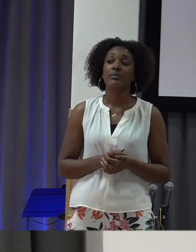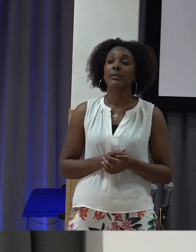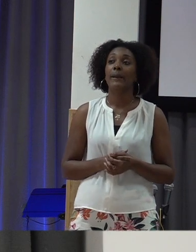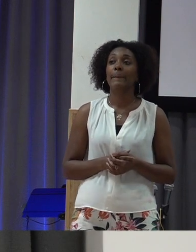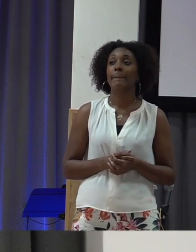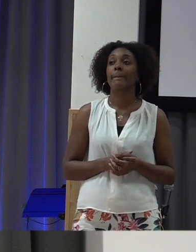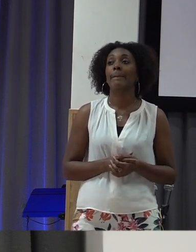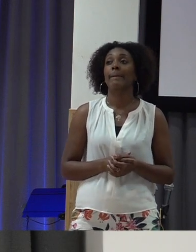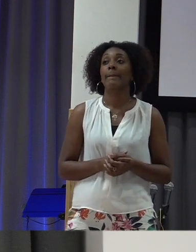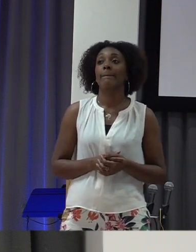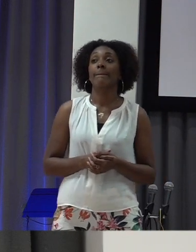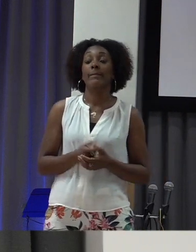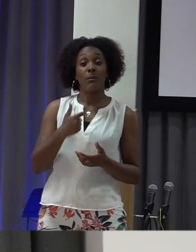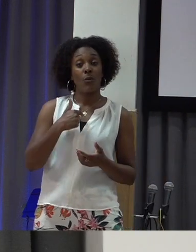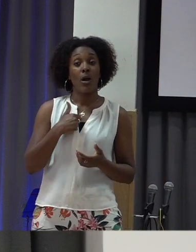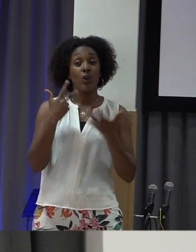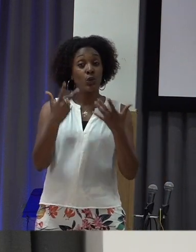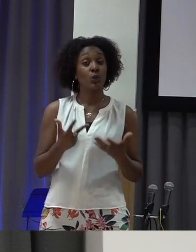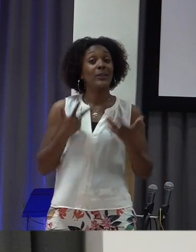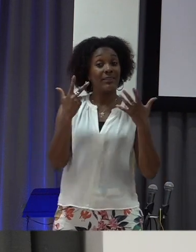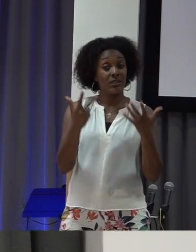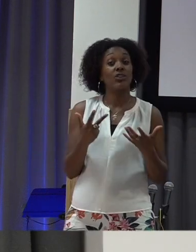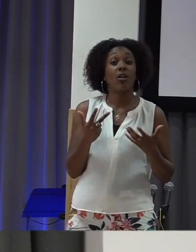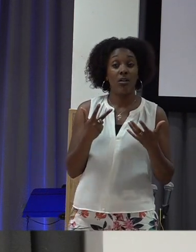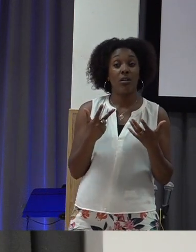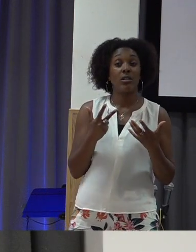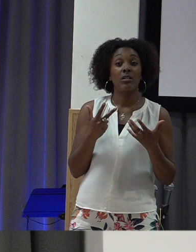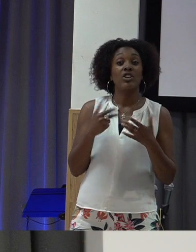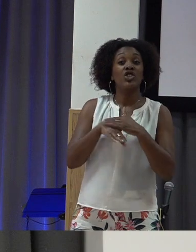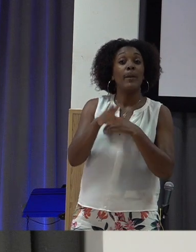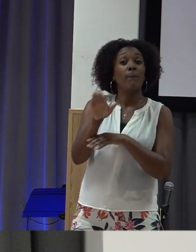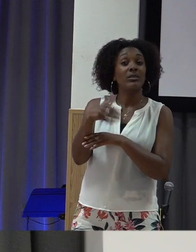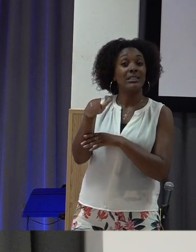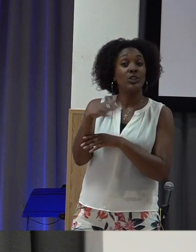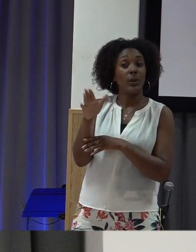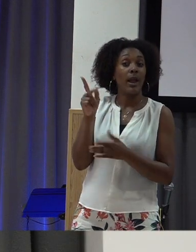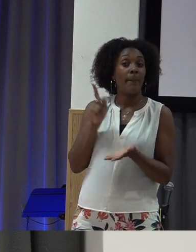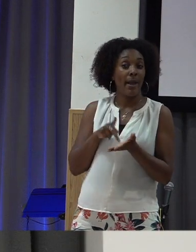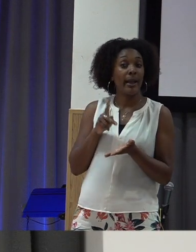J'ai fait 8 ans d'aumônerie chez les prostituées à Paris, donc, tout en étant pasteur, évidemment.